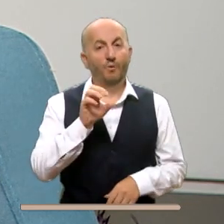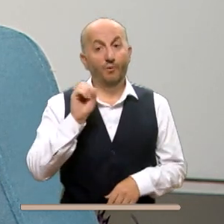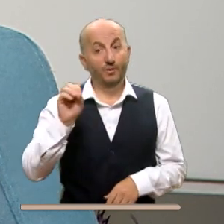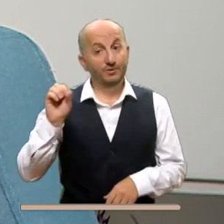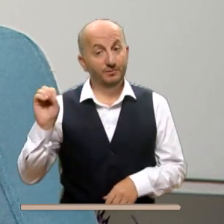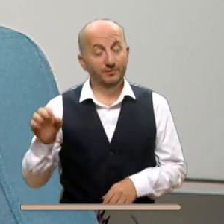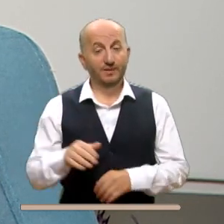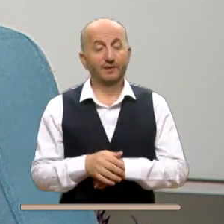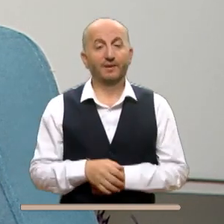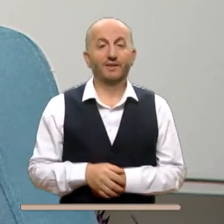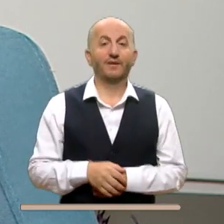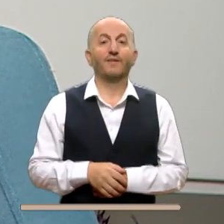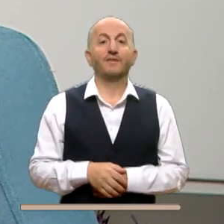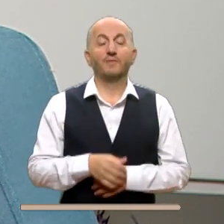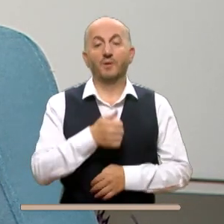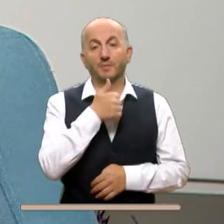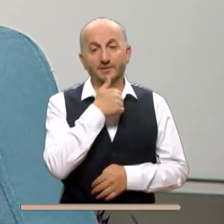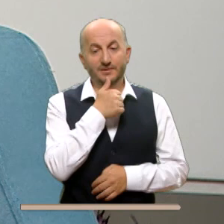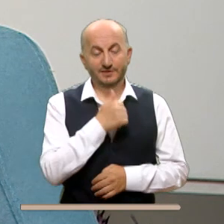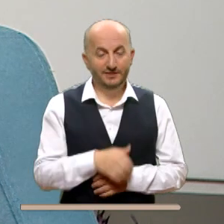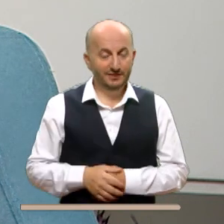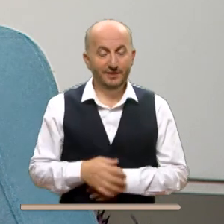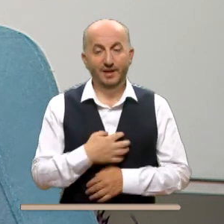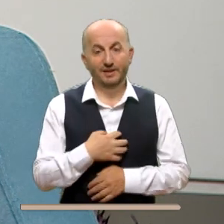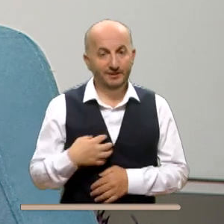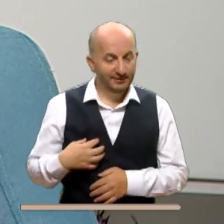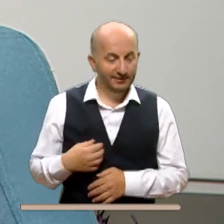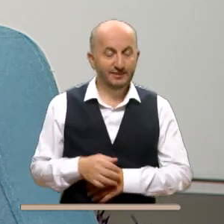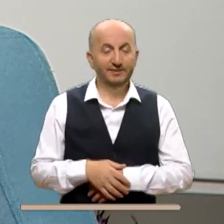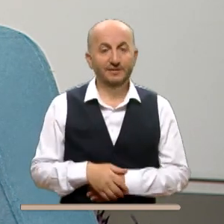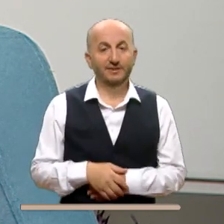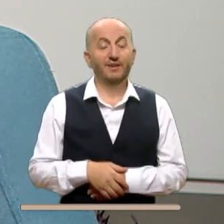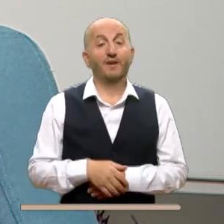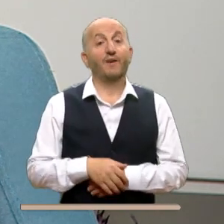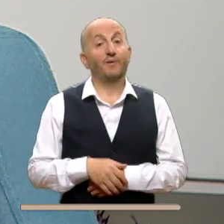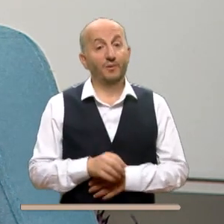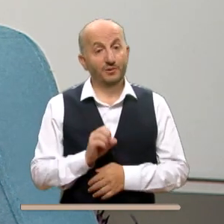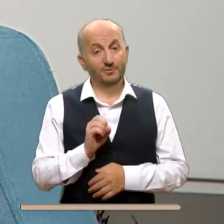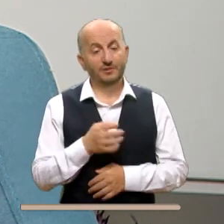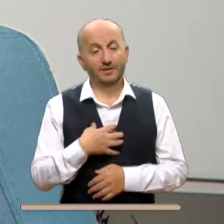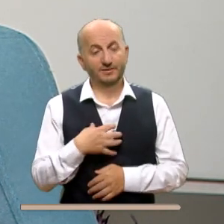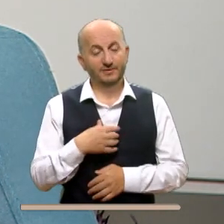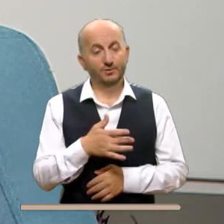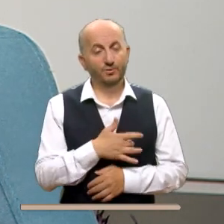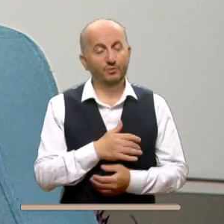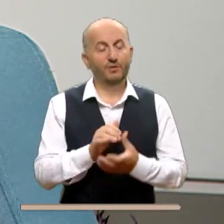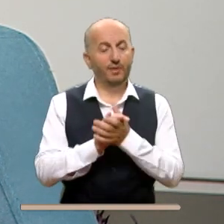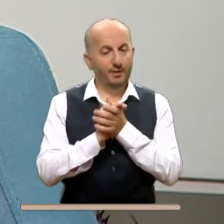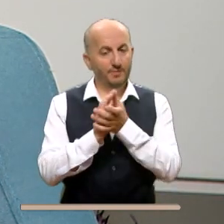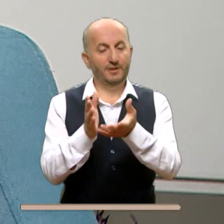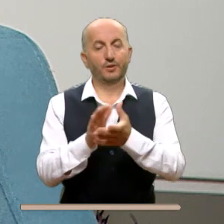anlattığı anekdottan hareketle de kıymetli babasını, annesini, öğretmenlerini, kendisini gönülden tebrik